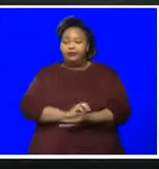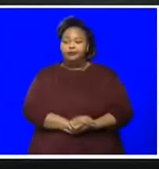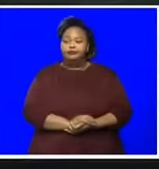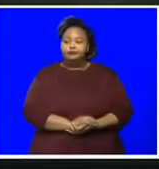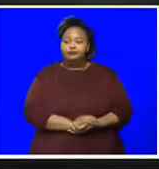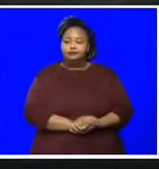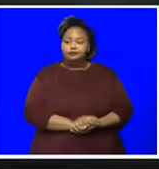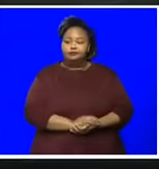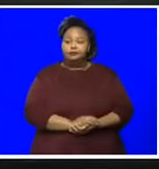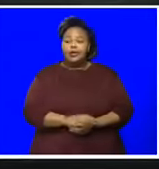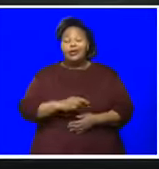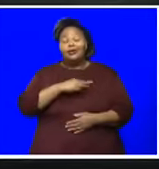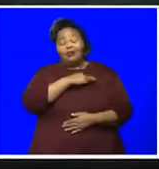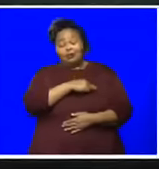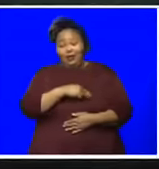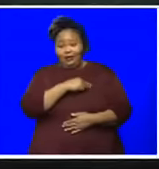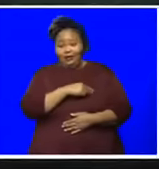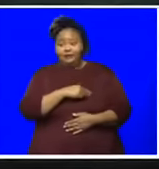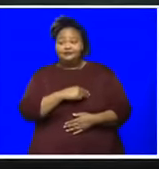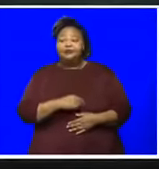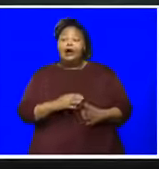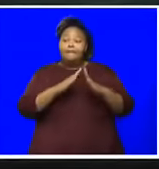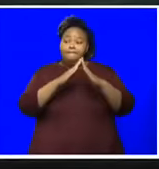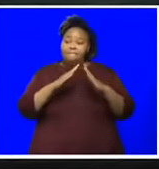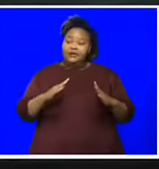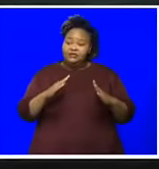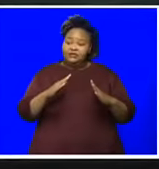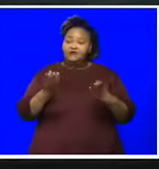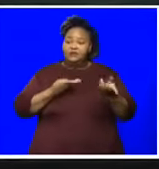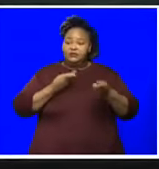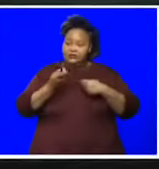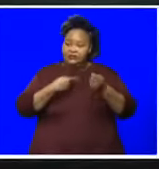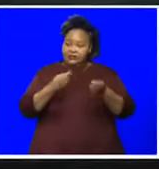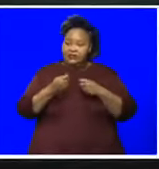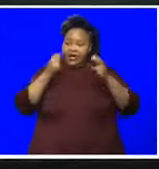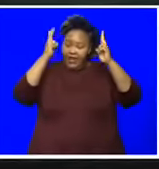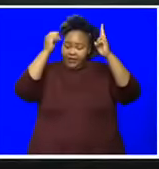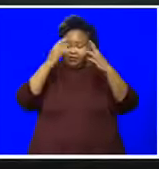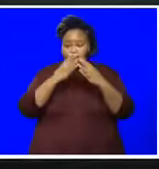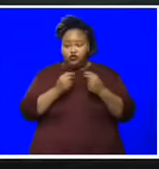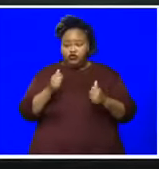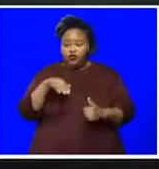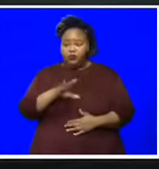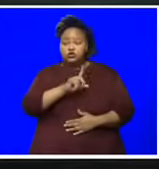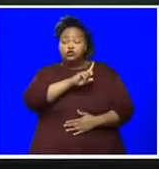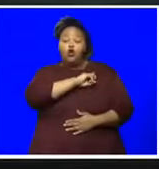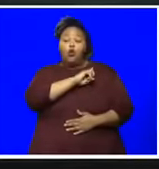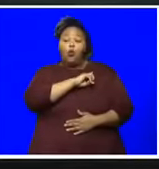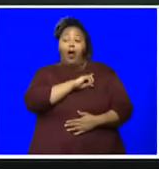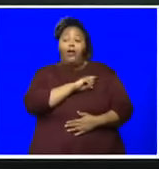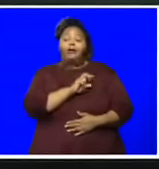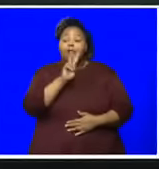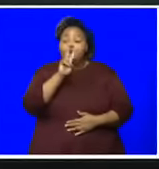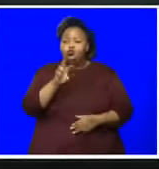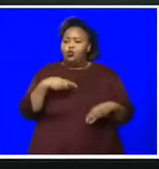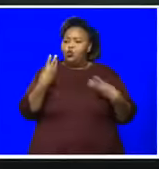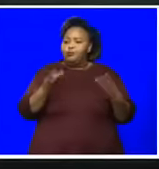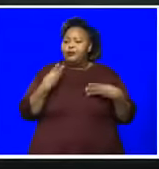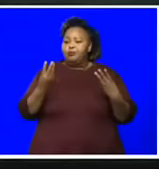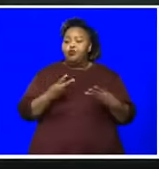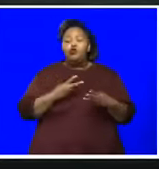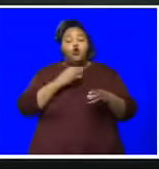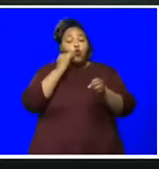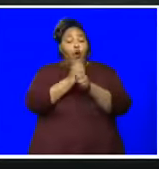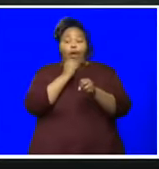liyisebenze kahle lendzaba ngoba iphayisi beyibambisa lelitiko lihleli nebantu lelingabasebenzisi